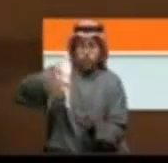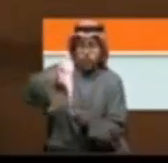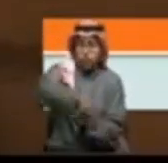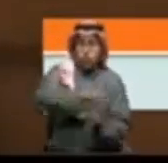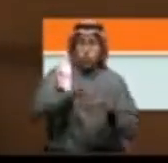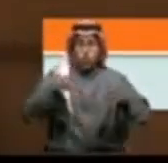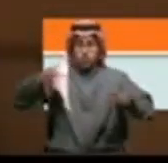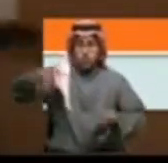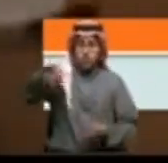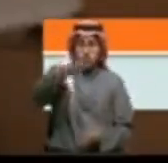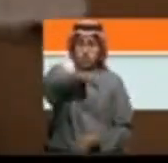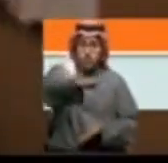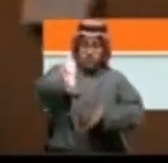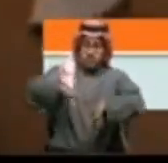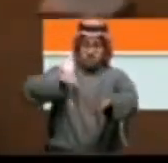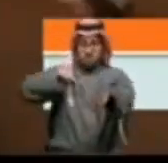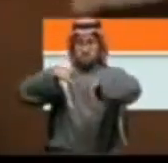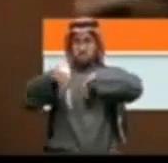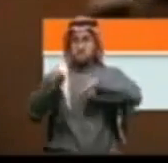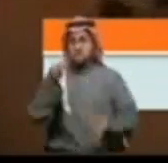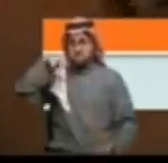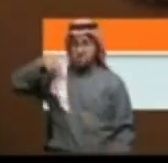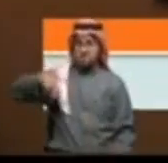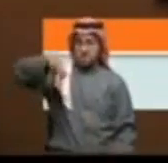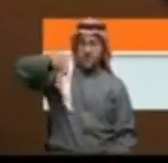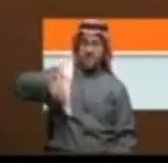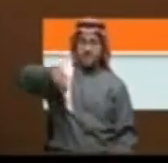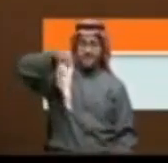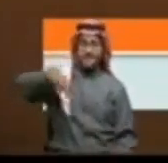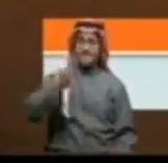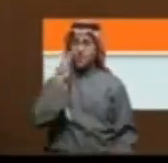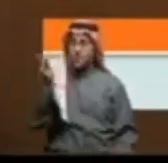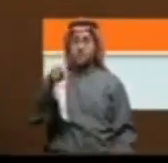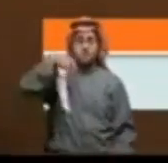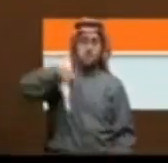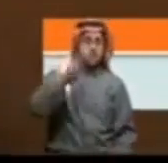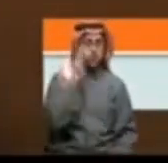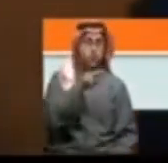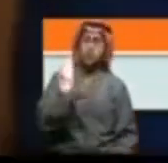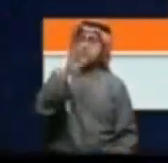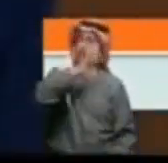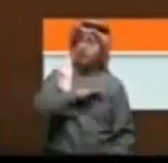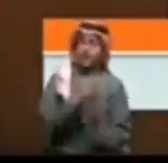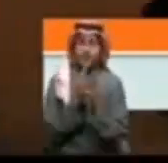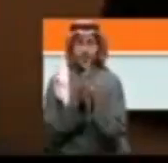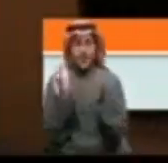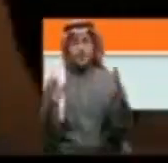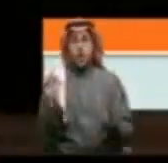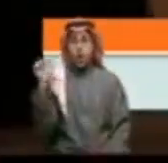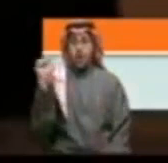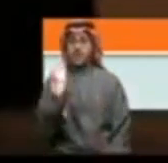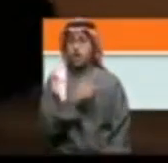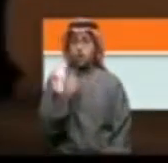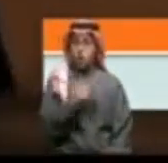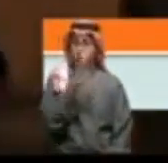مكان واحد بطرق تقليدية وحديثة وبشكل مادي ومعنوي، كما تشارك أيضا المؤسسات الحكومية